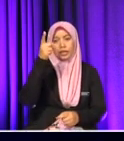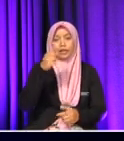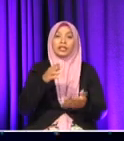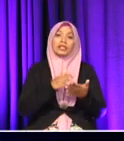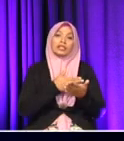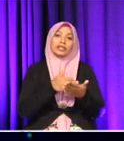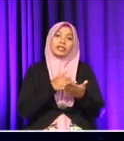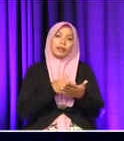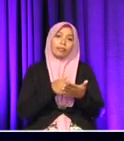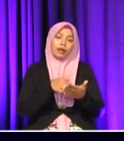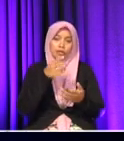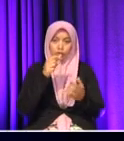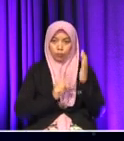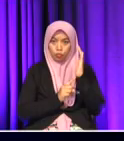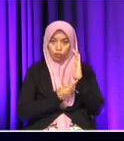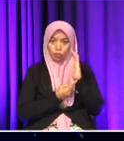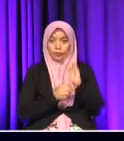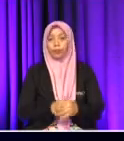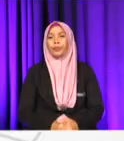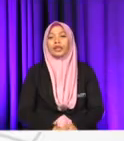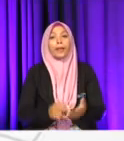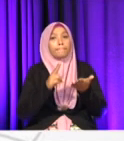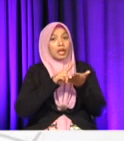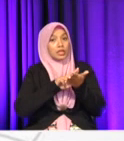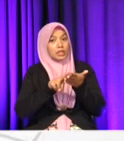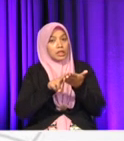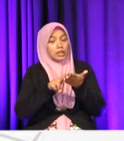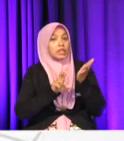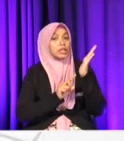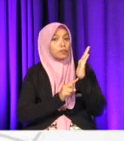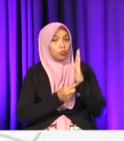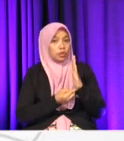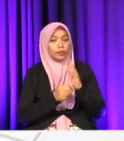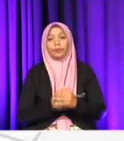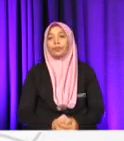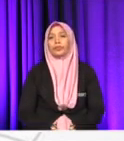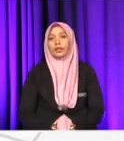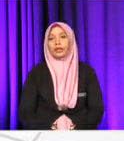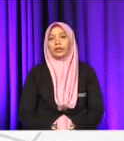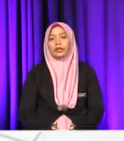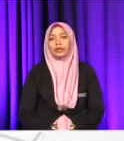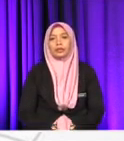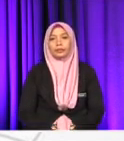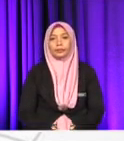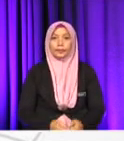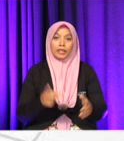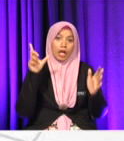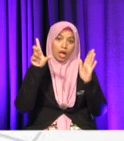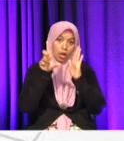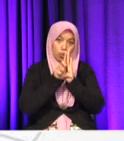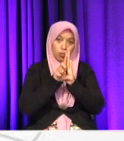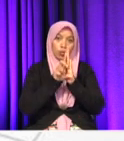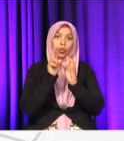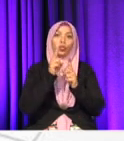jawaban tadi oke logo digunakan untuk menarik perhatian audience itu adalah kepentingan logo antara kepentingan yang utama lah